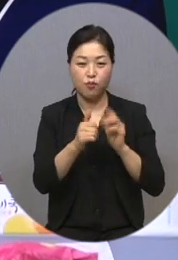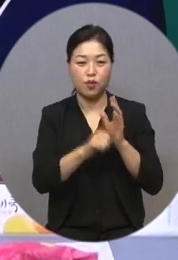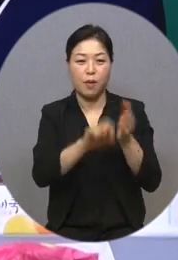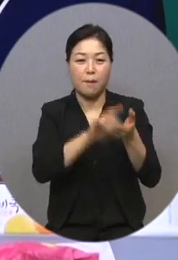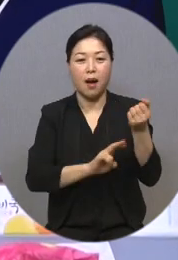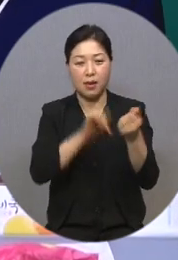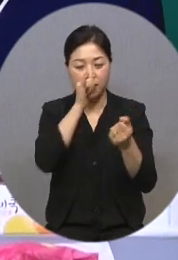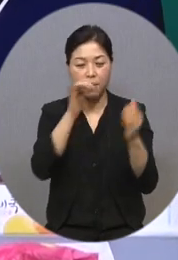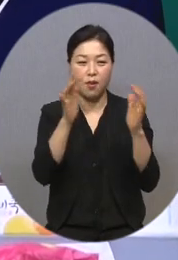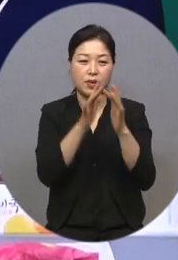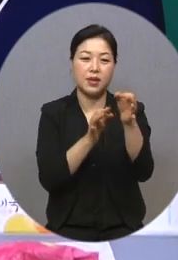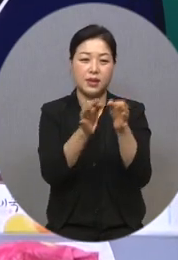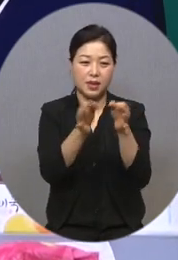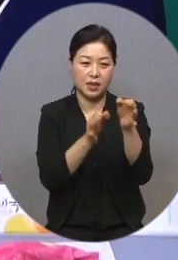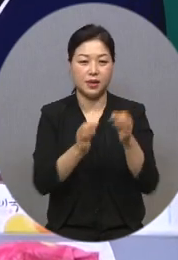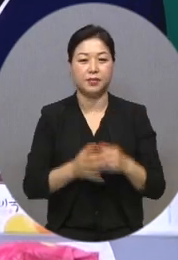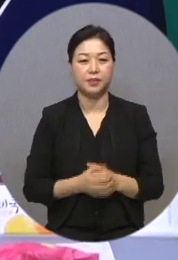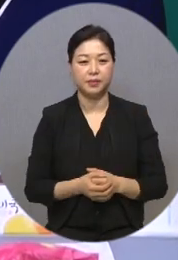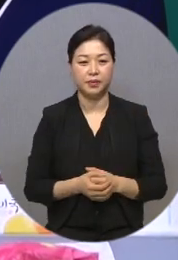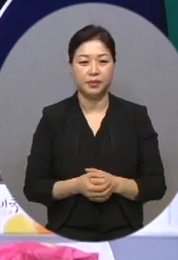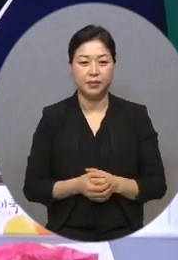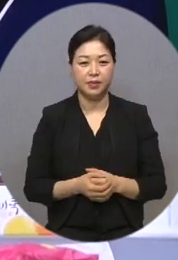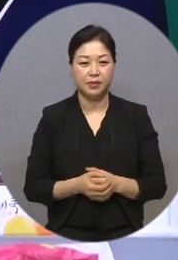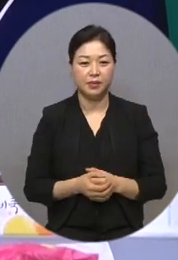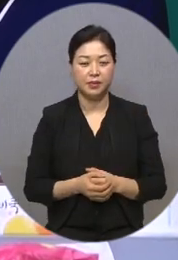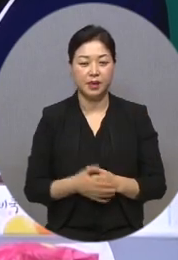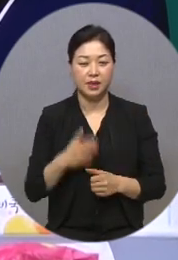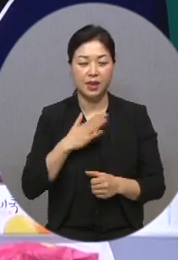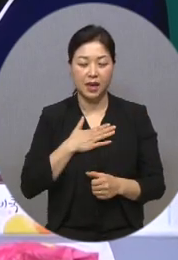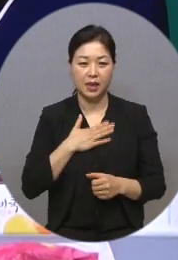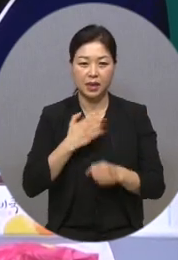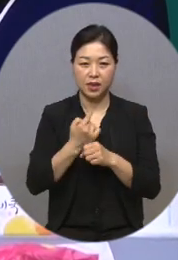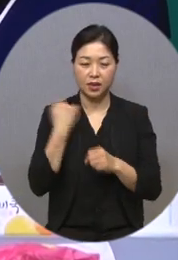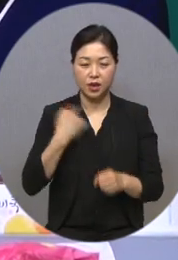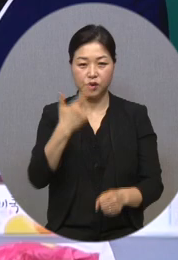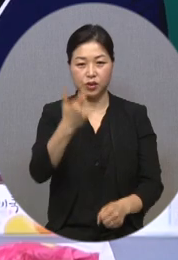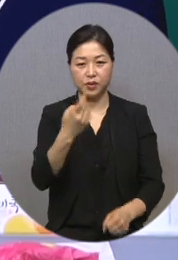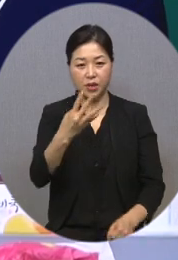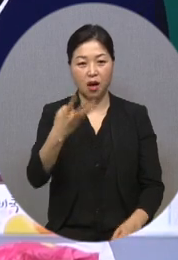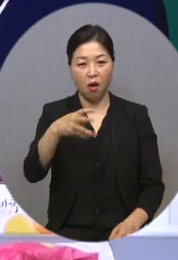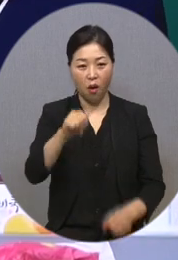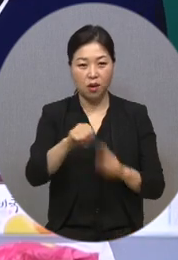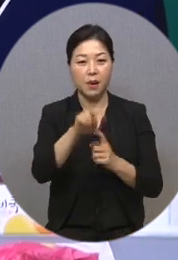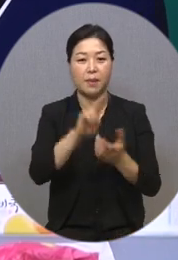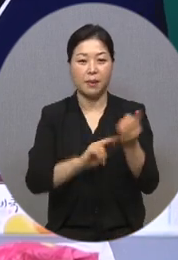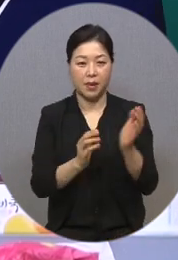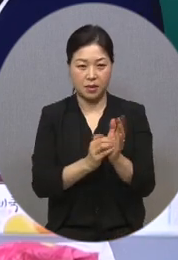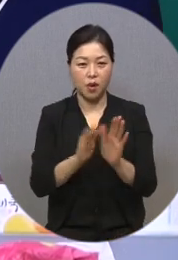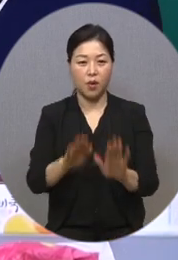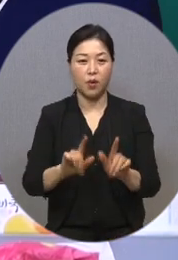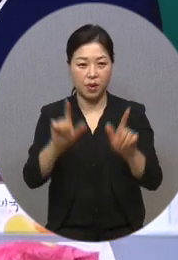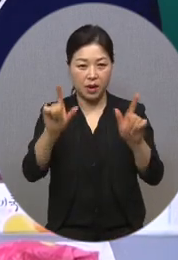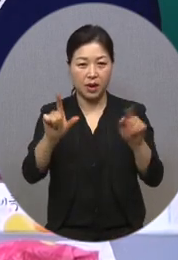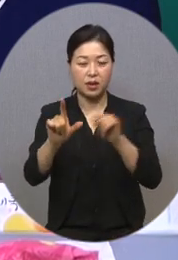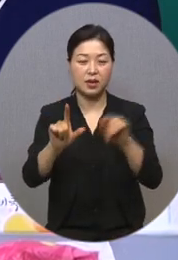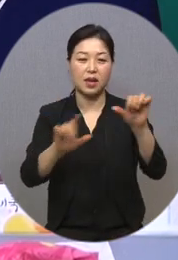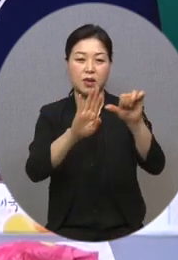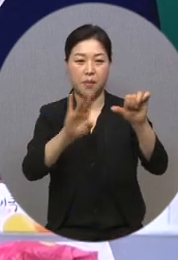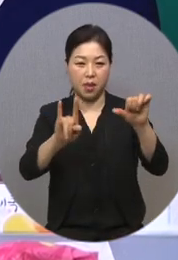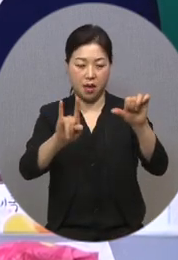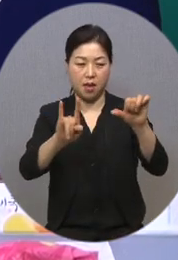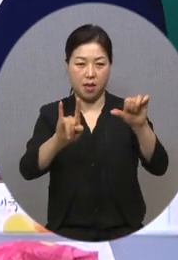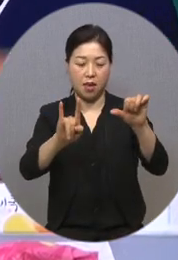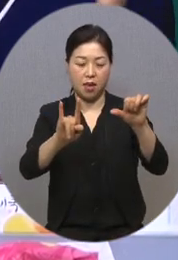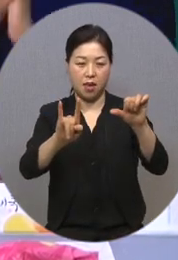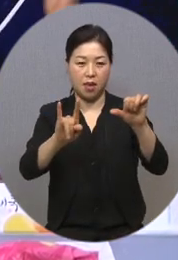네. 작년에는 저희들이 한 64억 정도 이렇게 판매 실적이 있었는데 올해는 네. 거기에 5배가 넘는